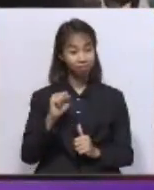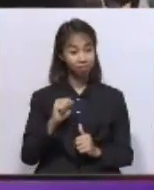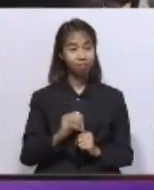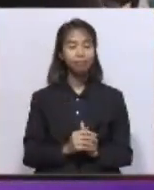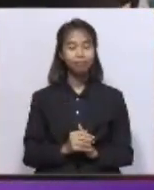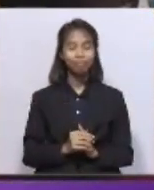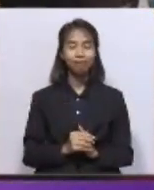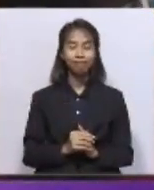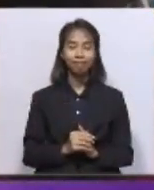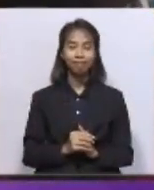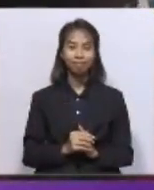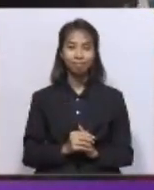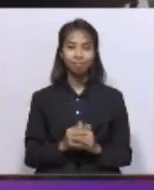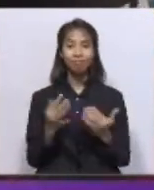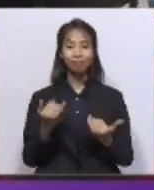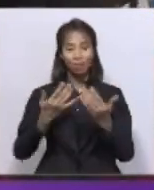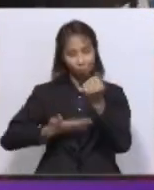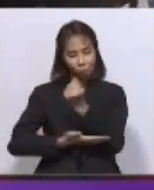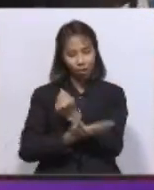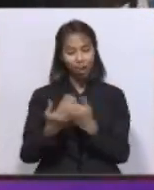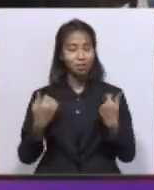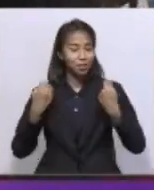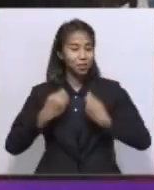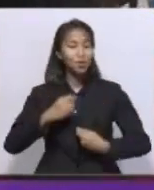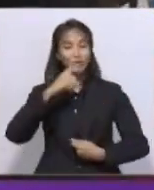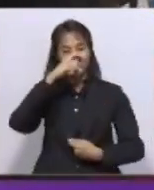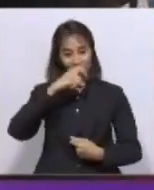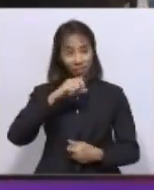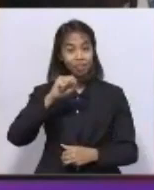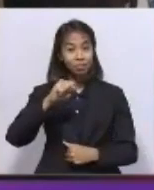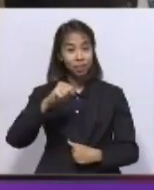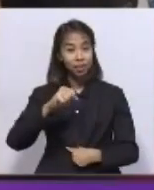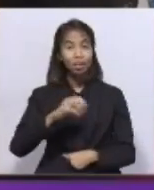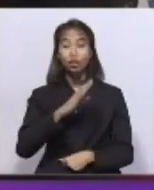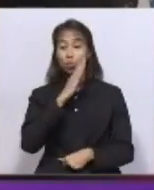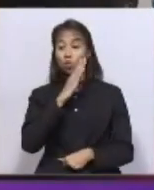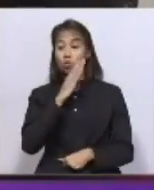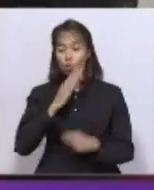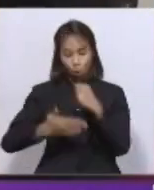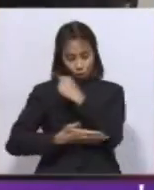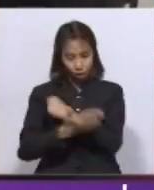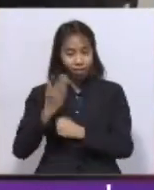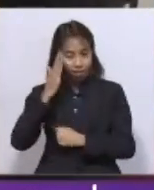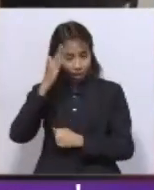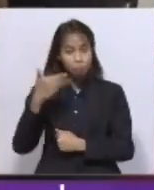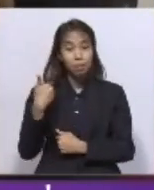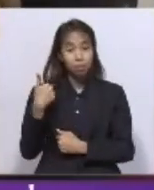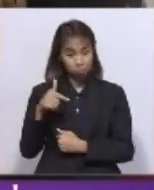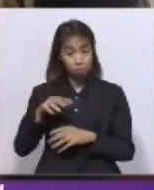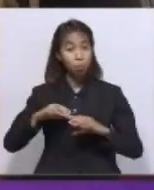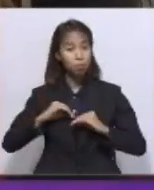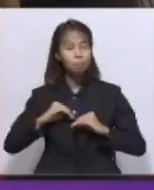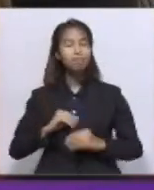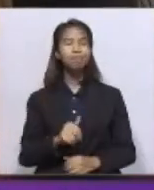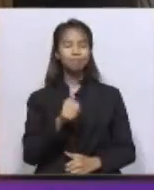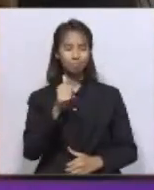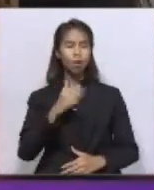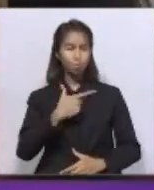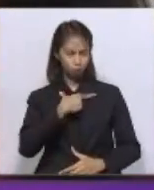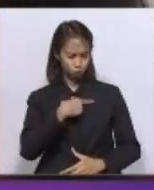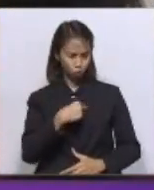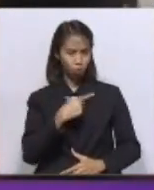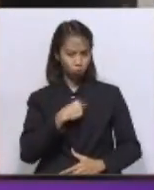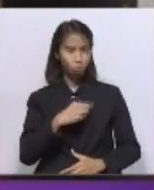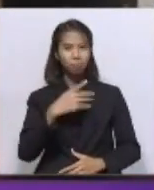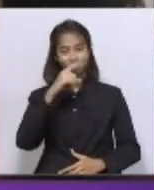ะคะ จริงๆคือถ้าสมมติว่ามีโอกาสให้สวมใส่ชุดไทยอย่างเงี้ยไปตามที่ต่างๆเนี่ยเรา ก็ยินดีที่จะใส่นะคะเพราะว่าก็เป็นคนชอบ